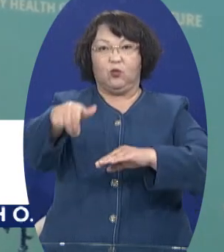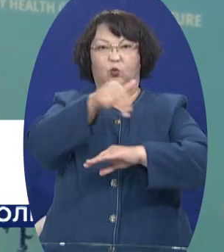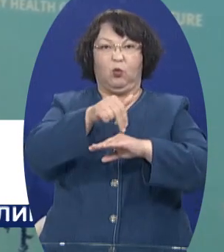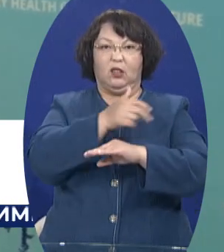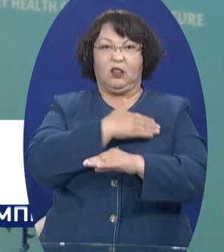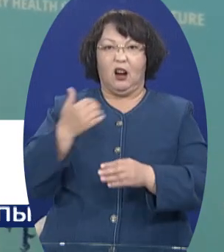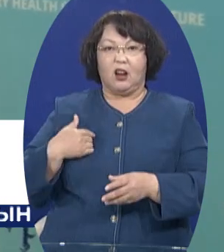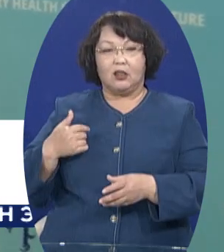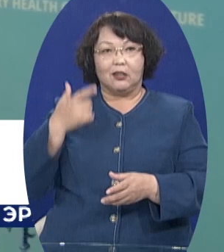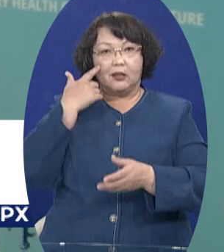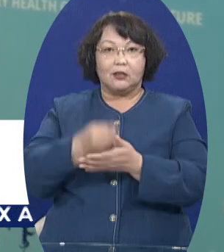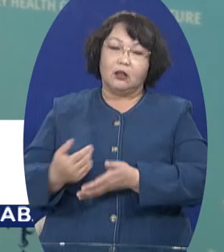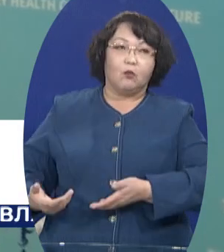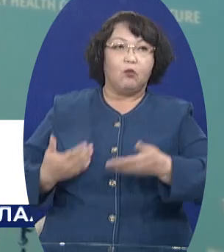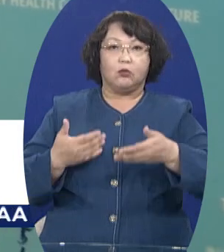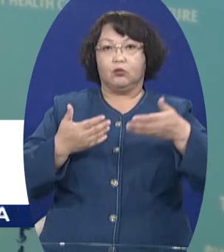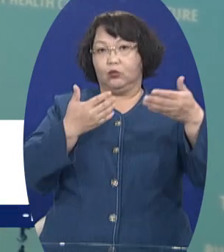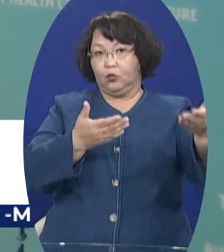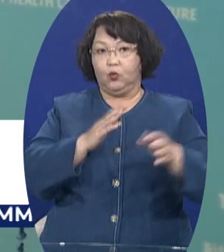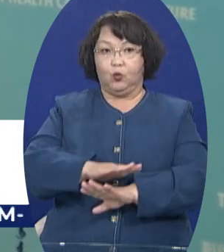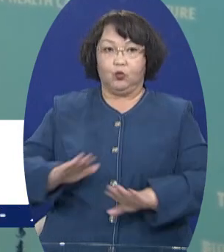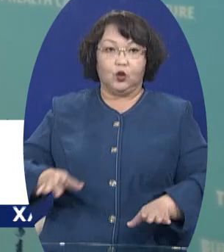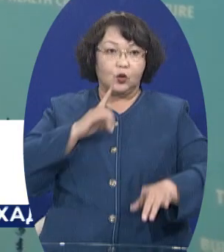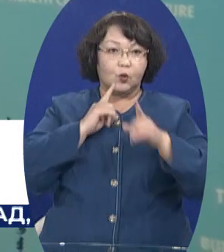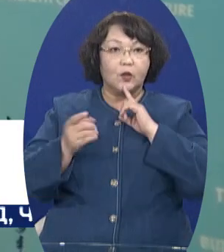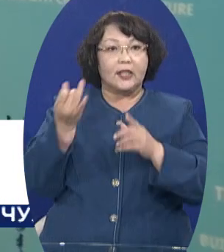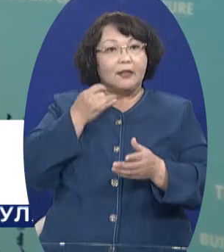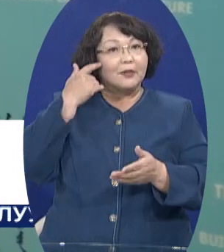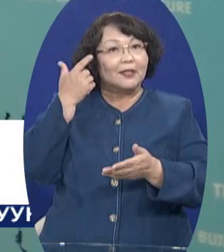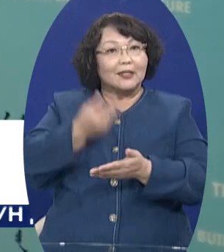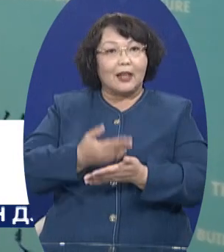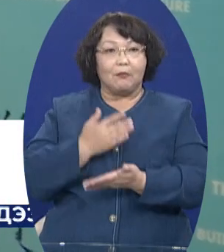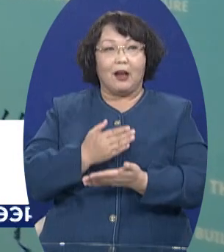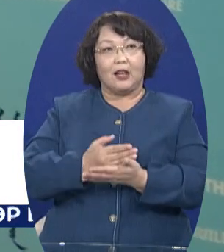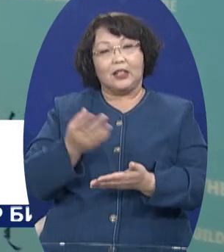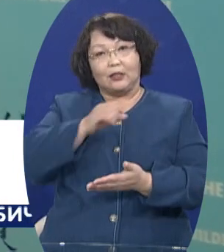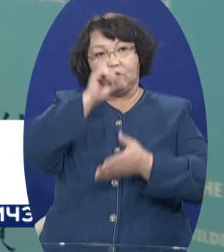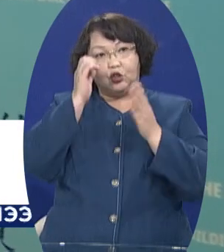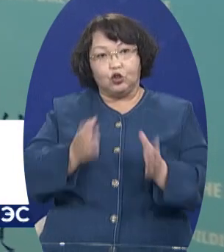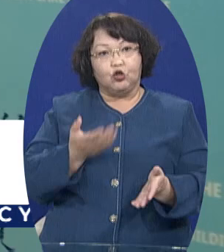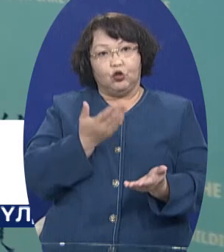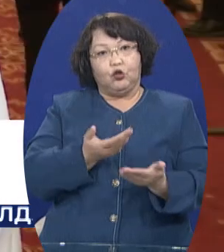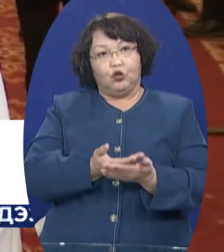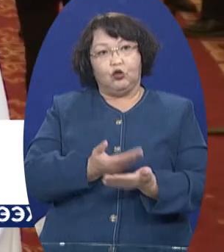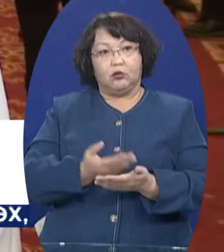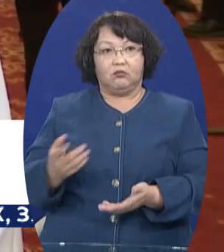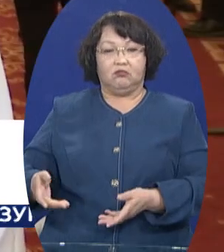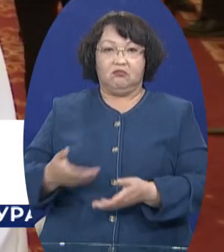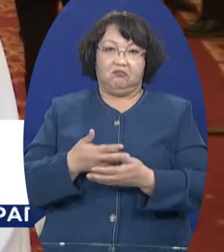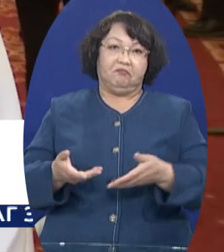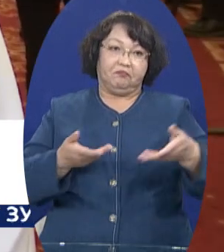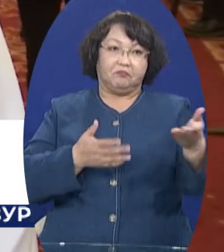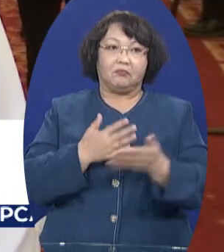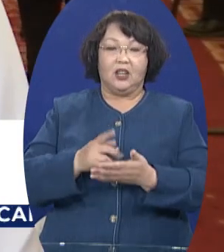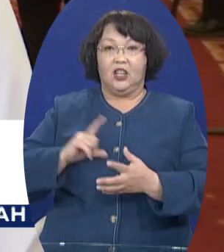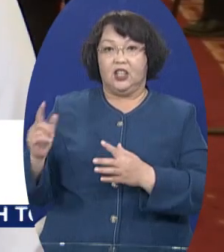ихтэй илгээлтүүдийг боловсруулад хүүхдийн зөвлөс ийм саналтай байна. Энийг тав хүн маань ингэж шийдвэрлээд өгөөч гэсэн хүсэлтүүдийг бол тавьдаг байна. Тэгш оролцоотой,